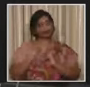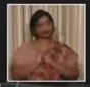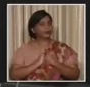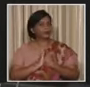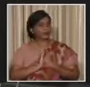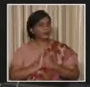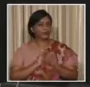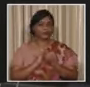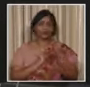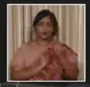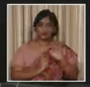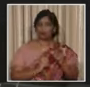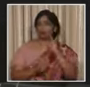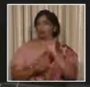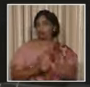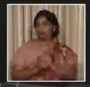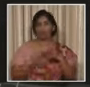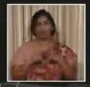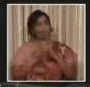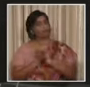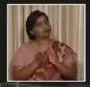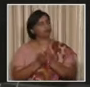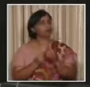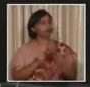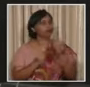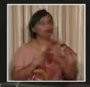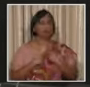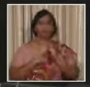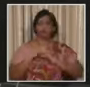ගරුත්වය ලබා දෙනවා වගේම ආරක්ෂාව සුබසාධනයත් සාධිත කරන්න අපි වැඩපිළිවෙල ක්‍රියාත්මක කරනවා.